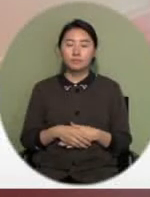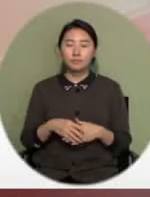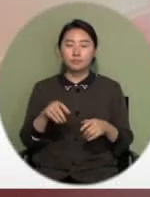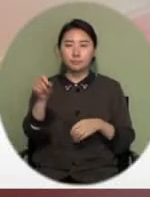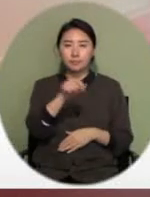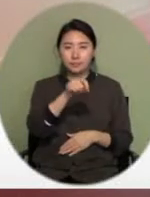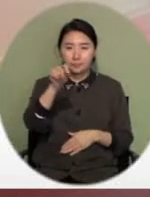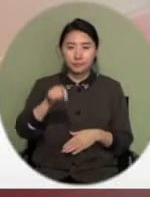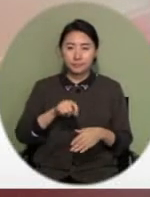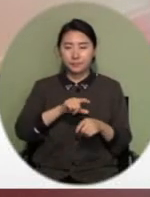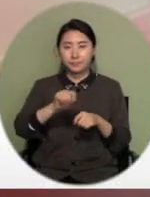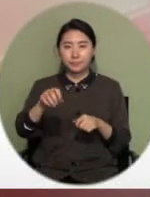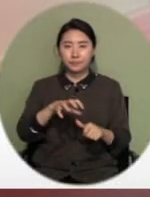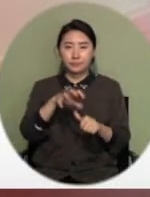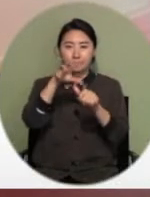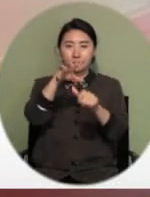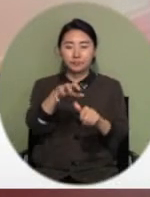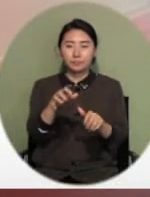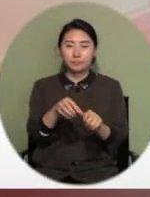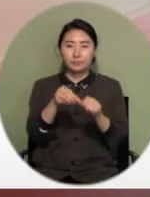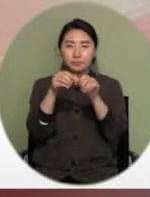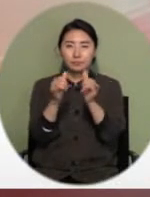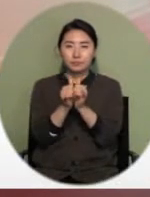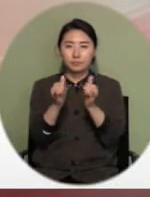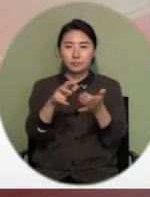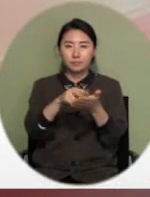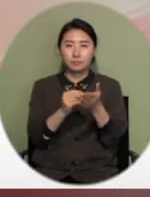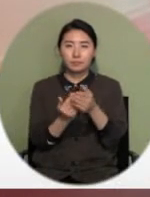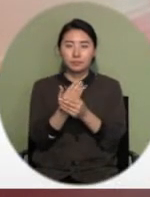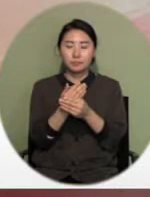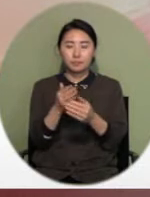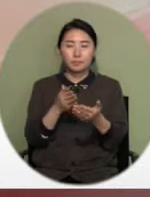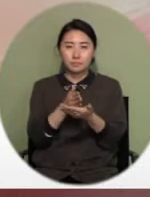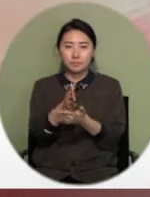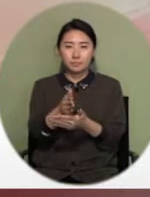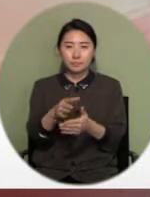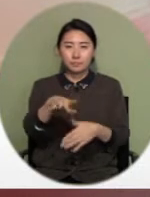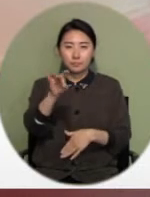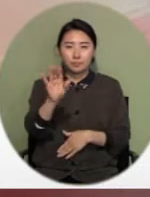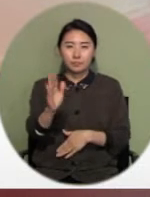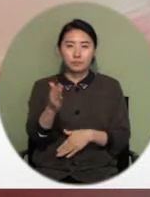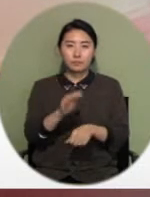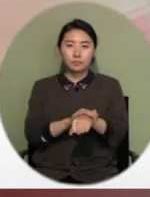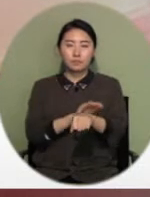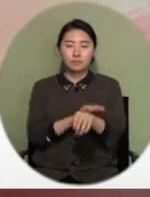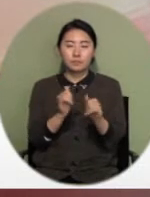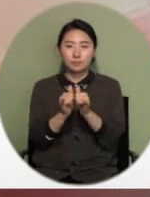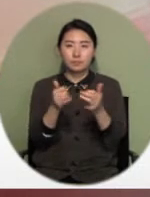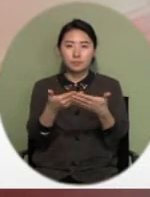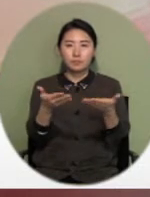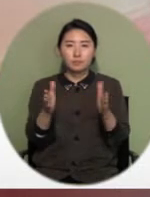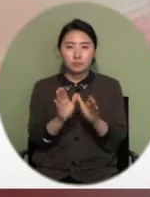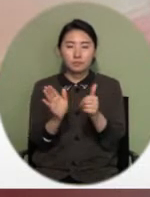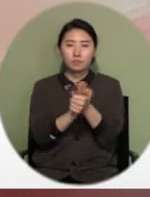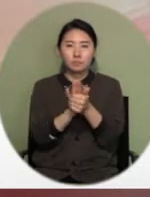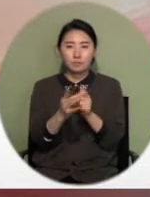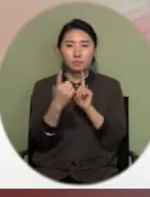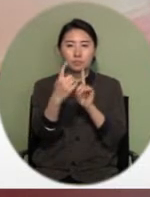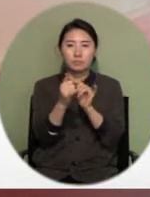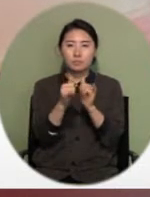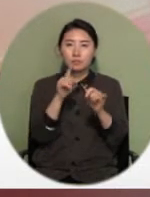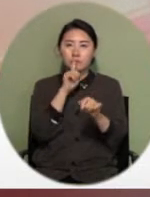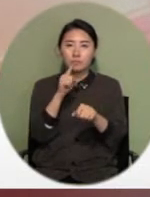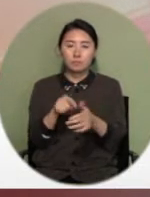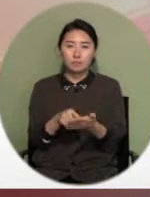지자체 산하 공전의 낙하산 인사 논란이 일고 있습니다 전문성을 우선돼야 할 실무진 팀장 까지 보은 인사 대상자로